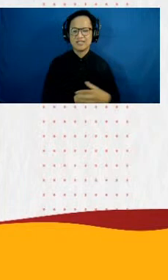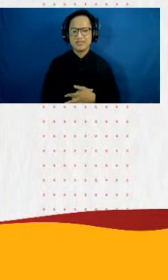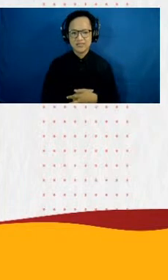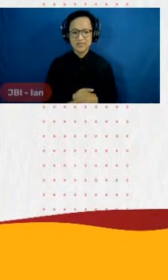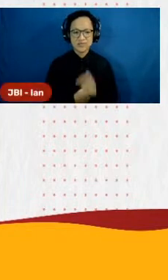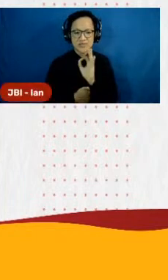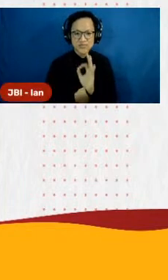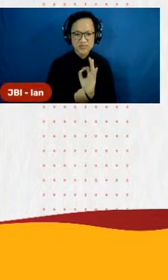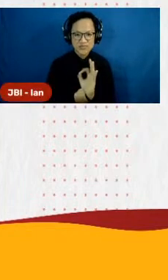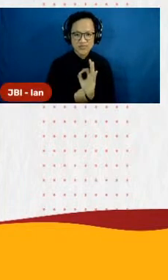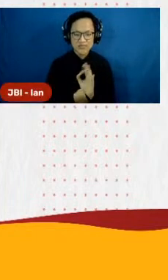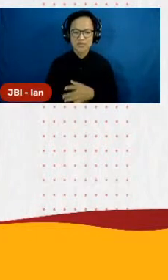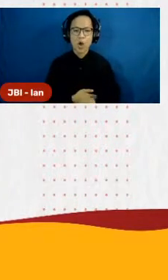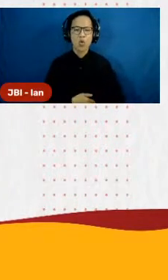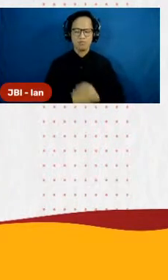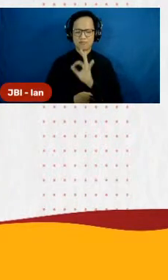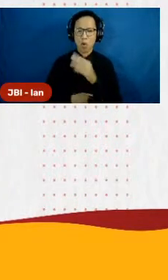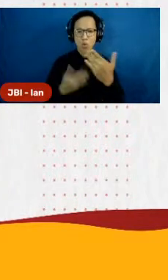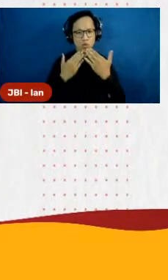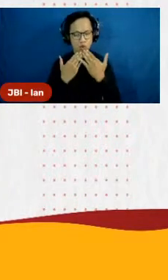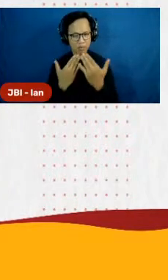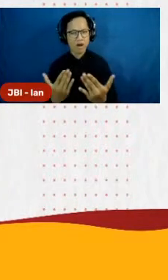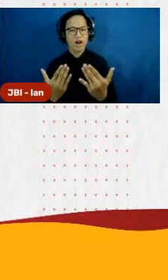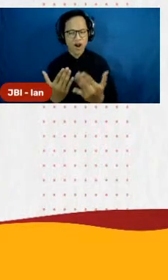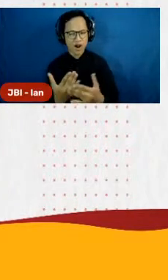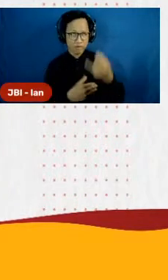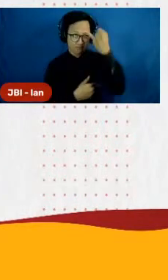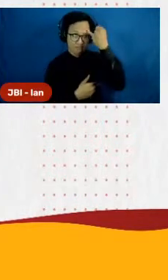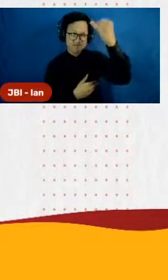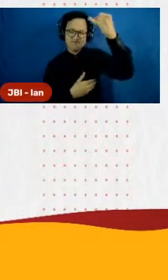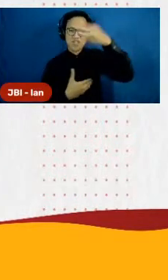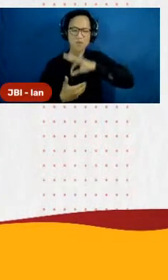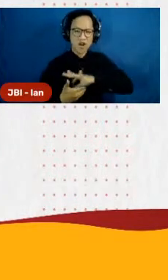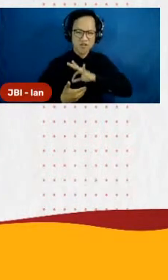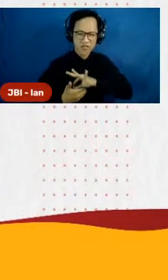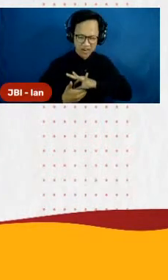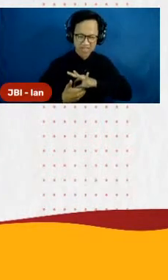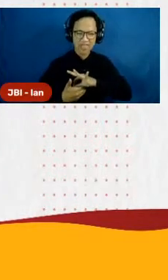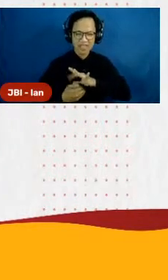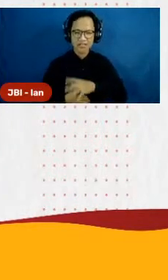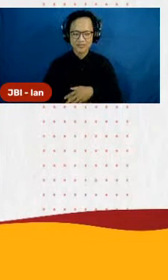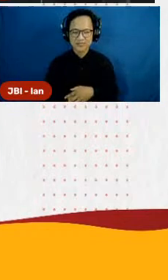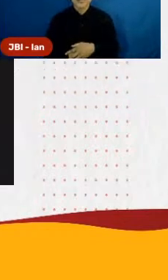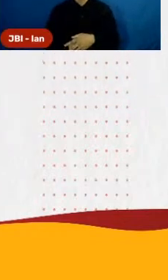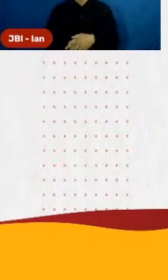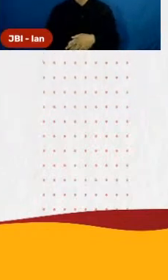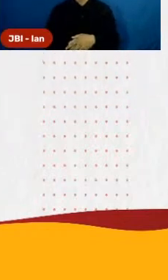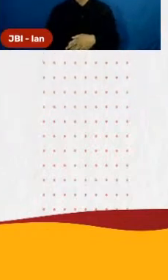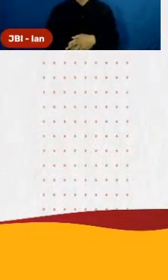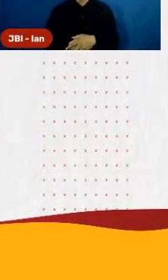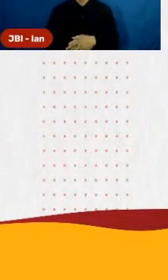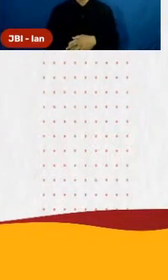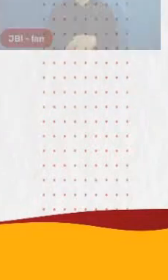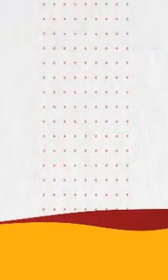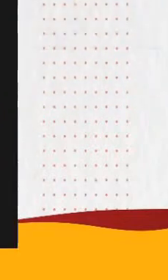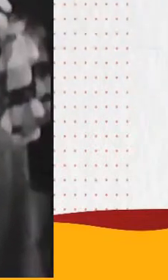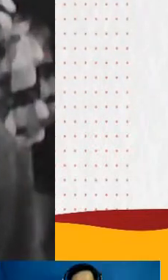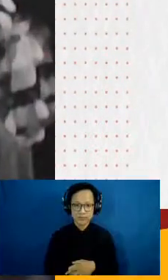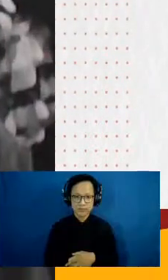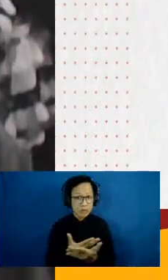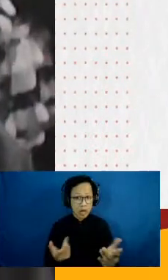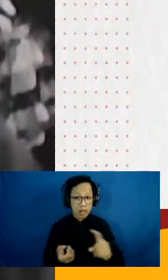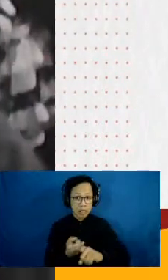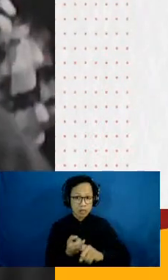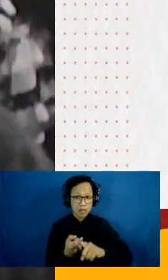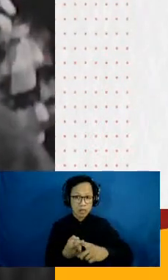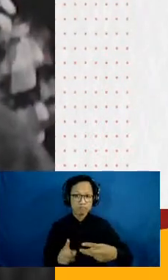Kan? Oke, wah terima kasih banyak ini Kak Novian atas ilmu yang sangat bermanfaat sekali untuk teman-teman BBI. Selanjutnya, teman-teman, kita sudah